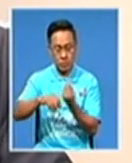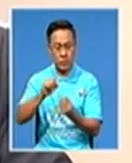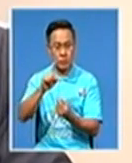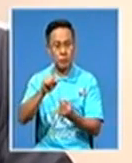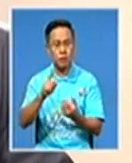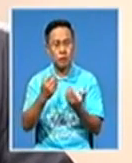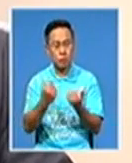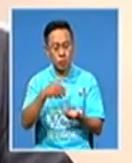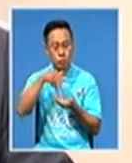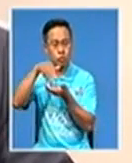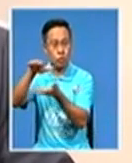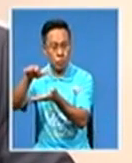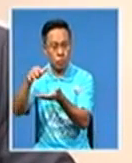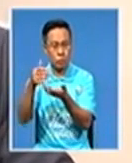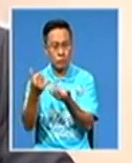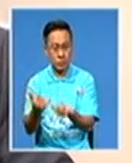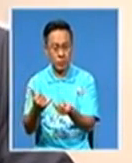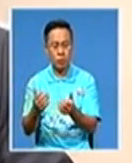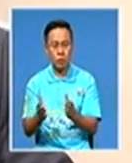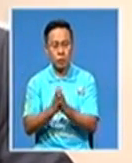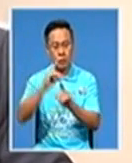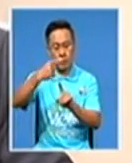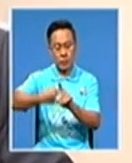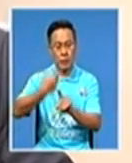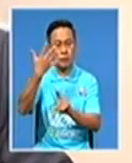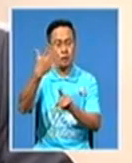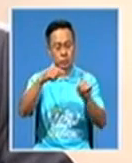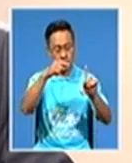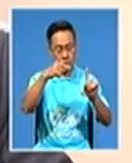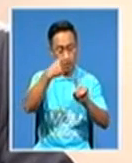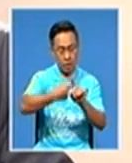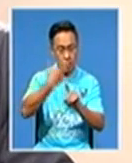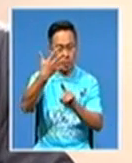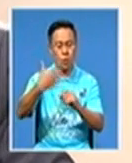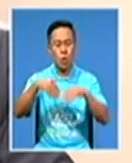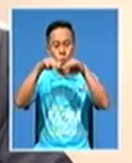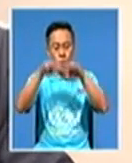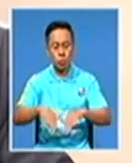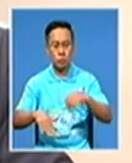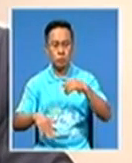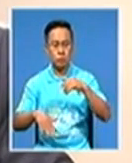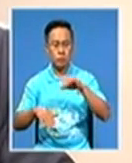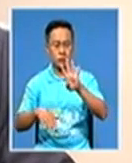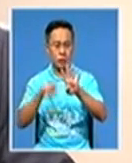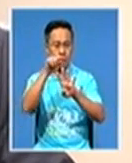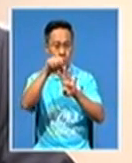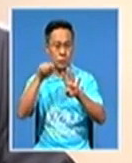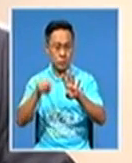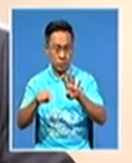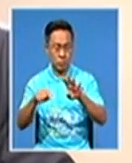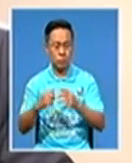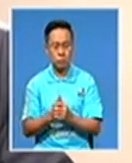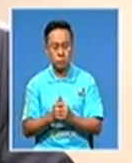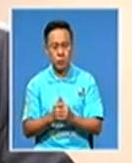ในเรื่องของส่งออกนั้นใน5เดือนแรกเราลดลงเฉลี่ยประมาณ 4% กว่านะครับซึ่ง 4% กว่านี้